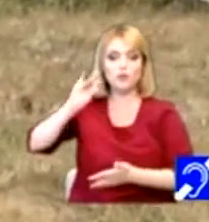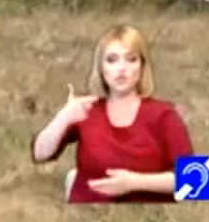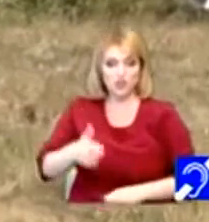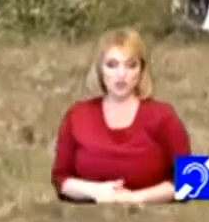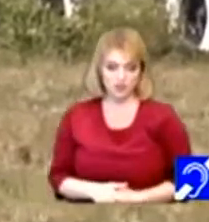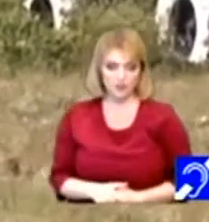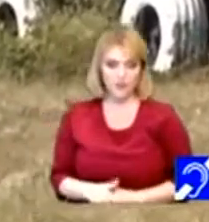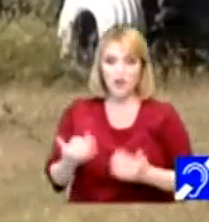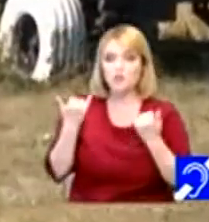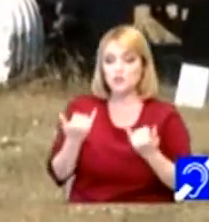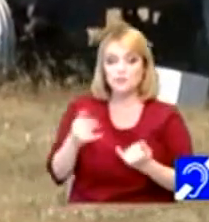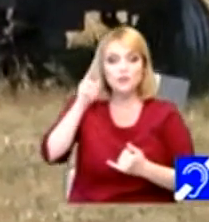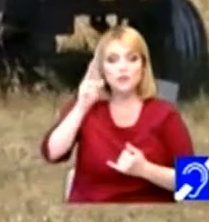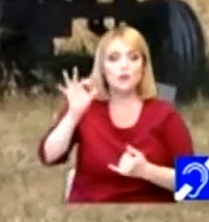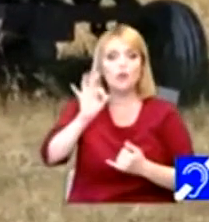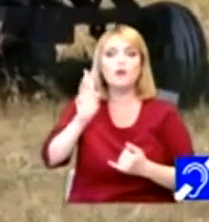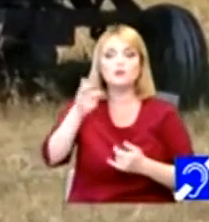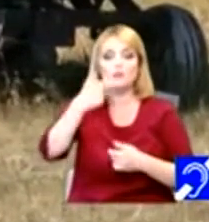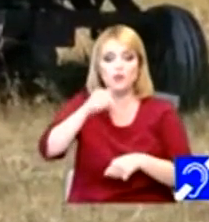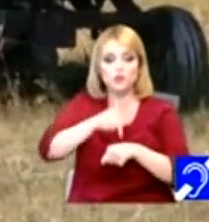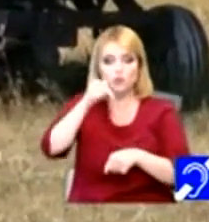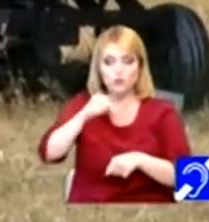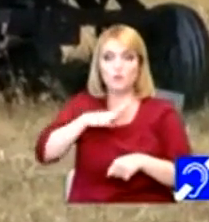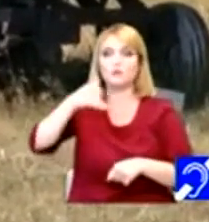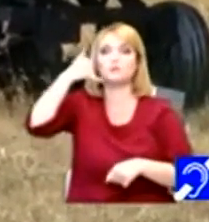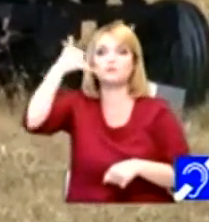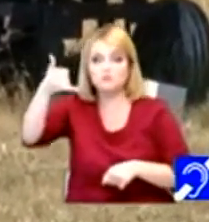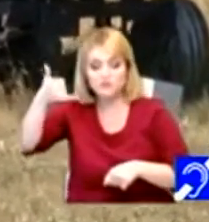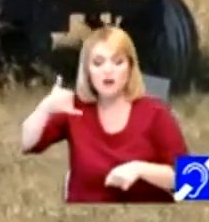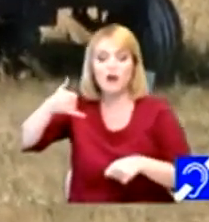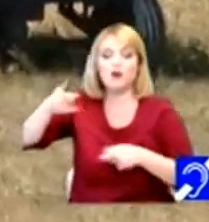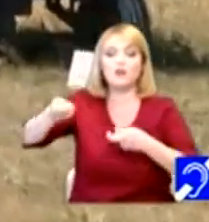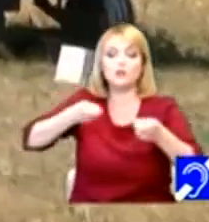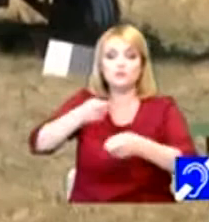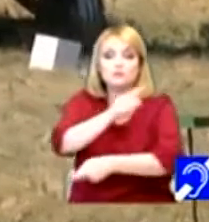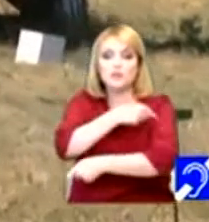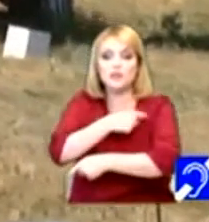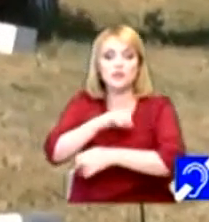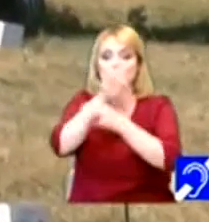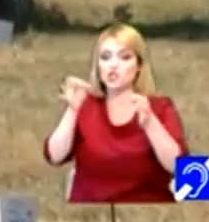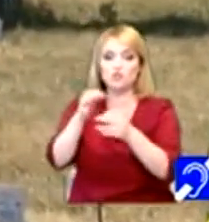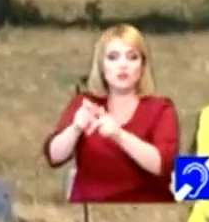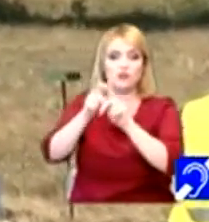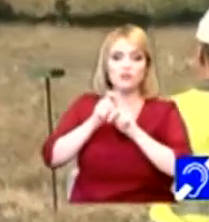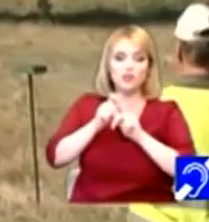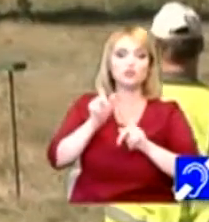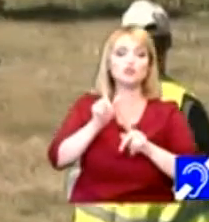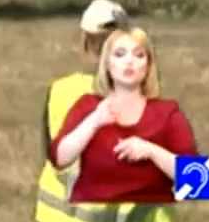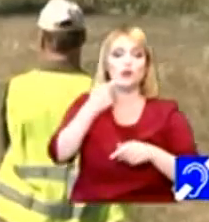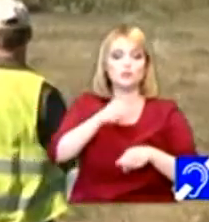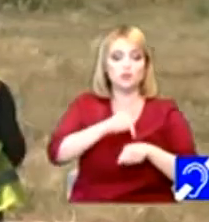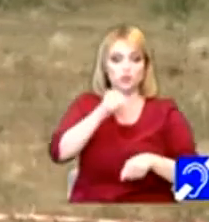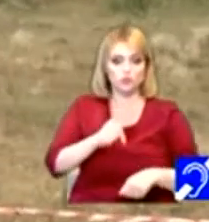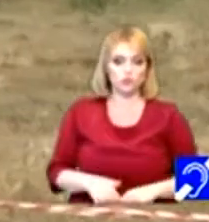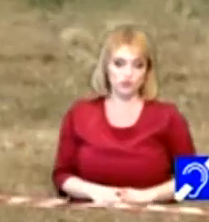pentru a ne oferi date despre starea pacientului. Poliția a deschis un dosar penal pentru vătămare gravă sau media integrității corporale sau a